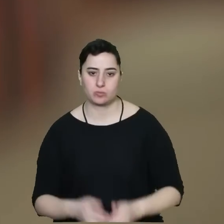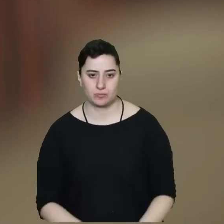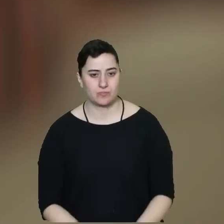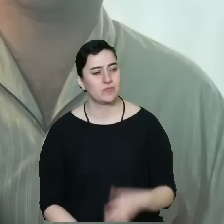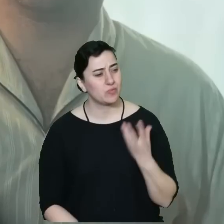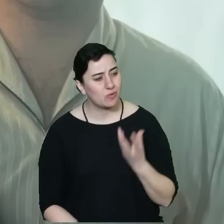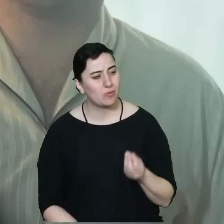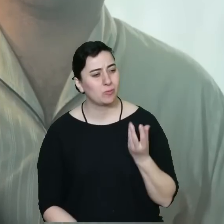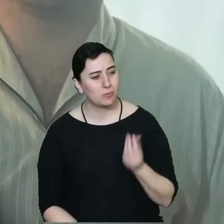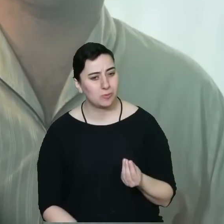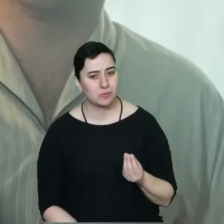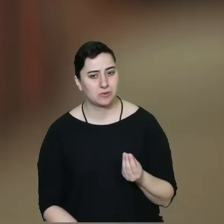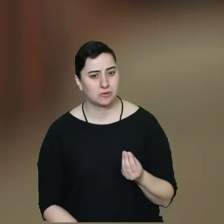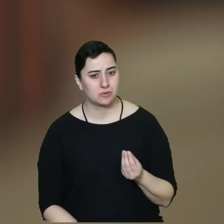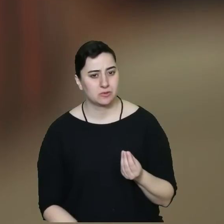Tabii ya.